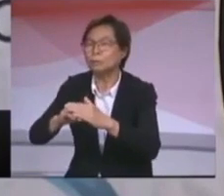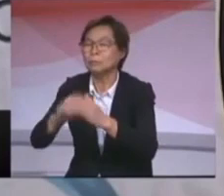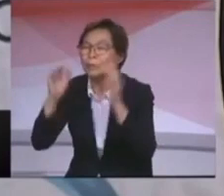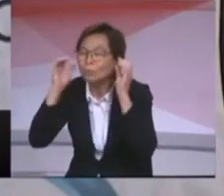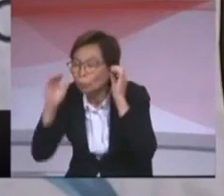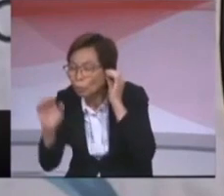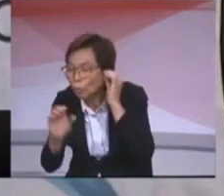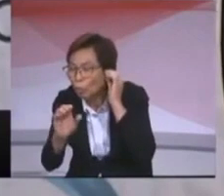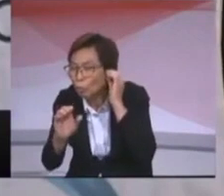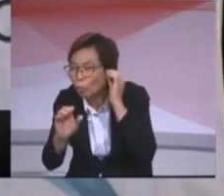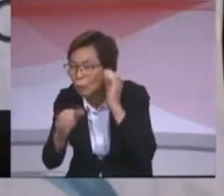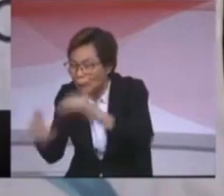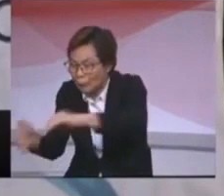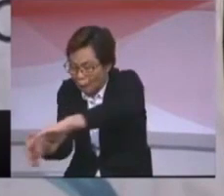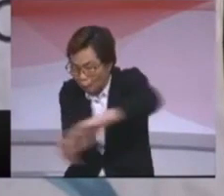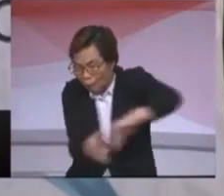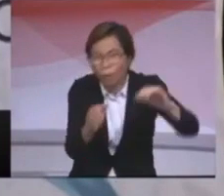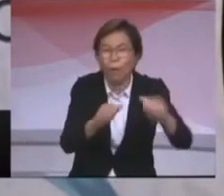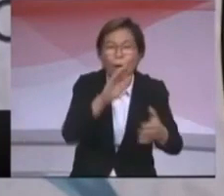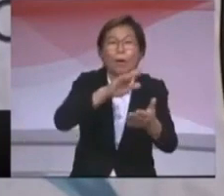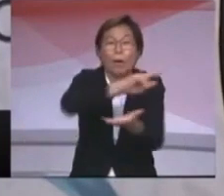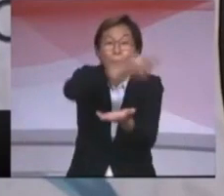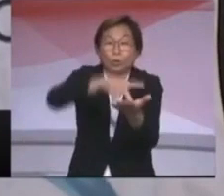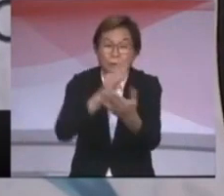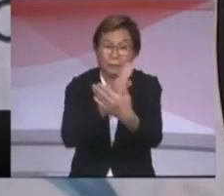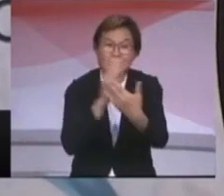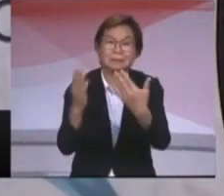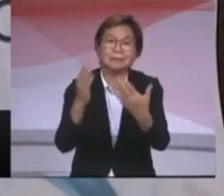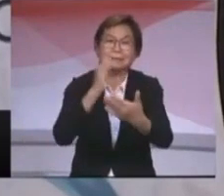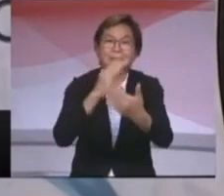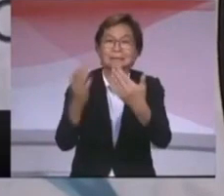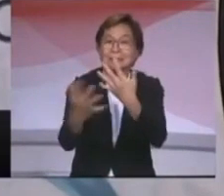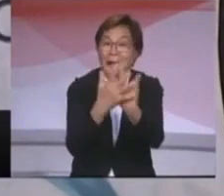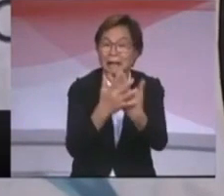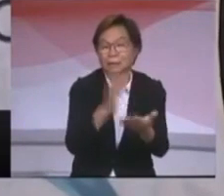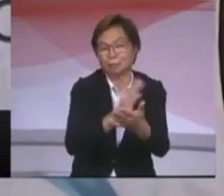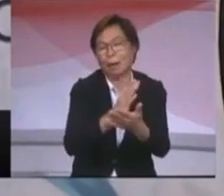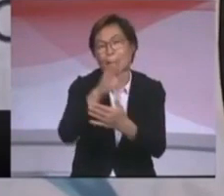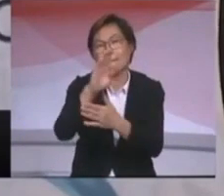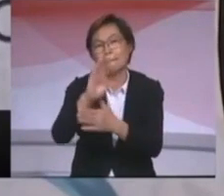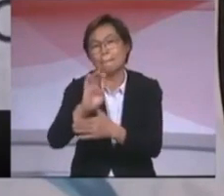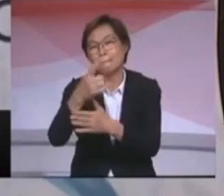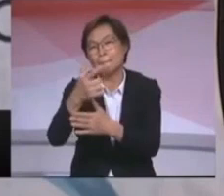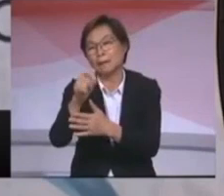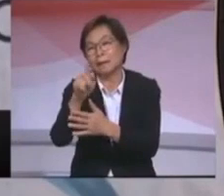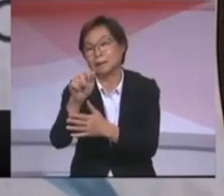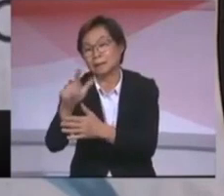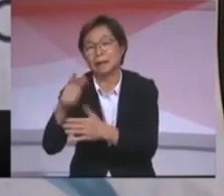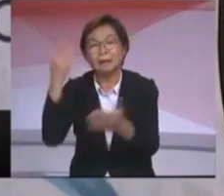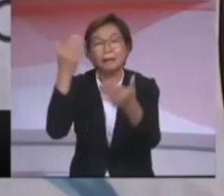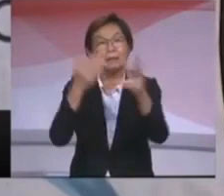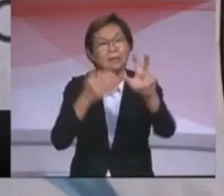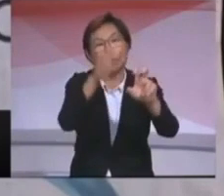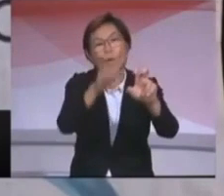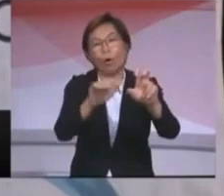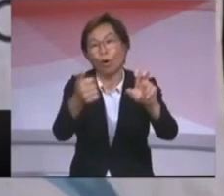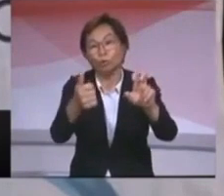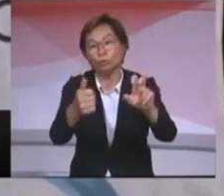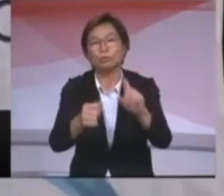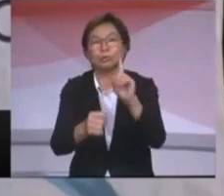rawatan di blok isolasi pusat tahanan sementara Menggatal. Sehingga 30 Oktober 2020,